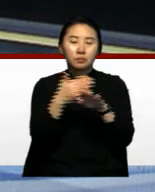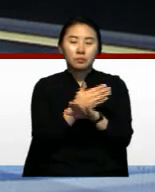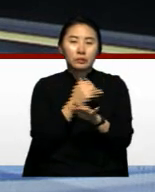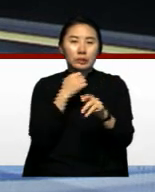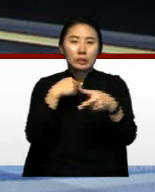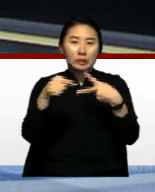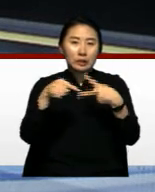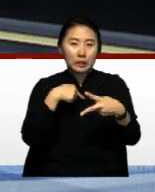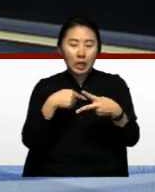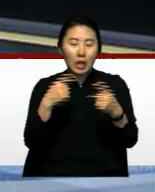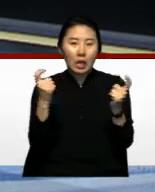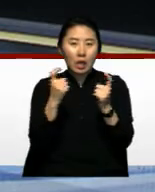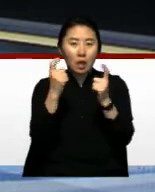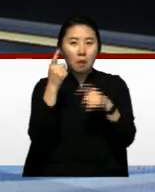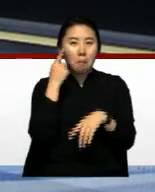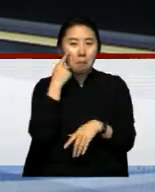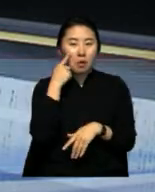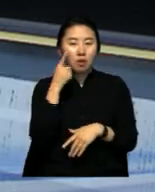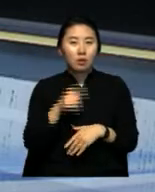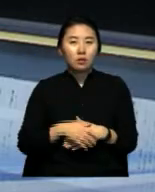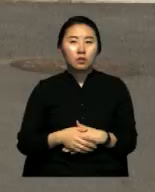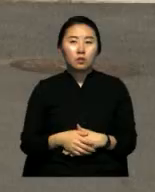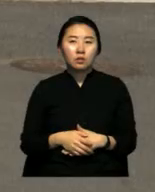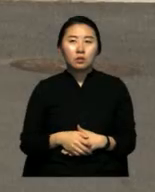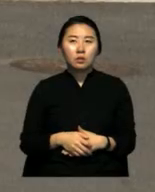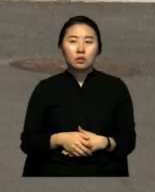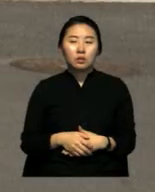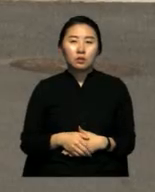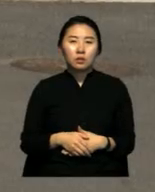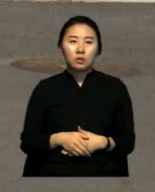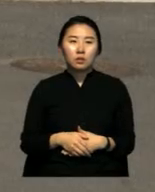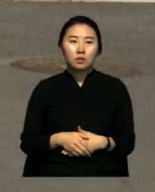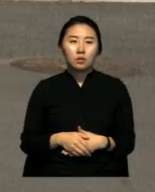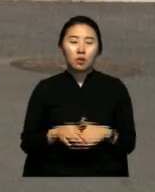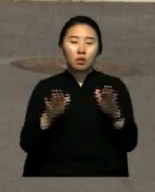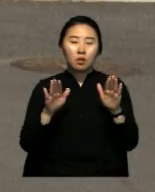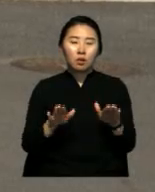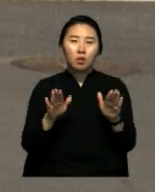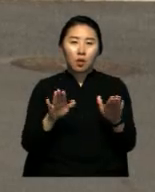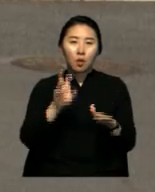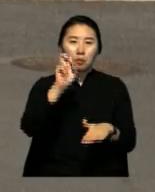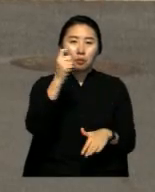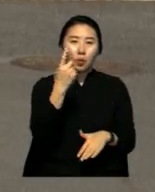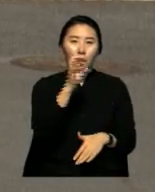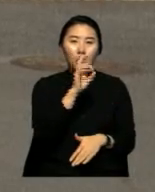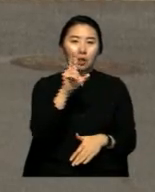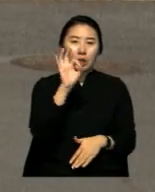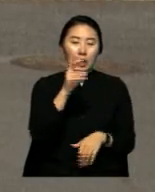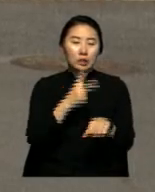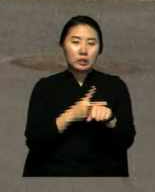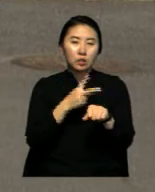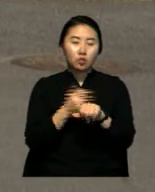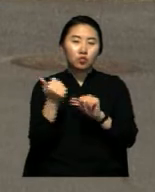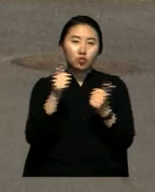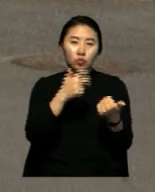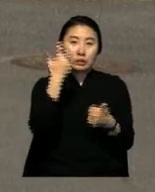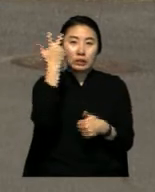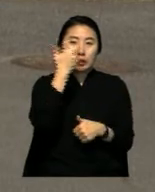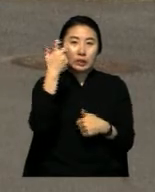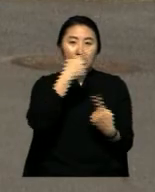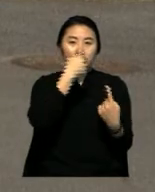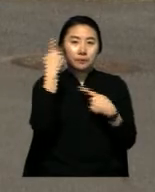직접 이해관계를 따져봤습니다. 함께 보시죠. 네, 올해는 몽양 여운전 선생 서거 70주기가